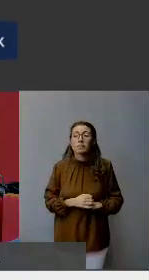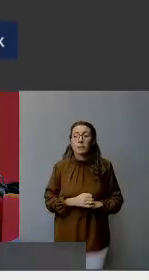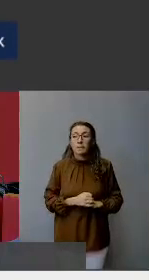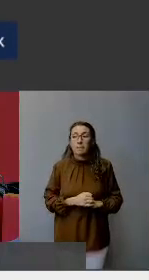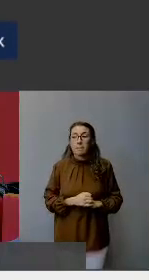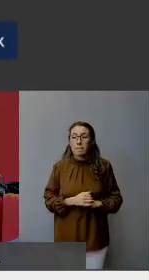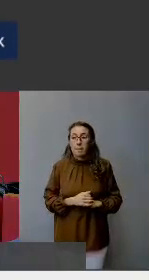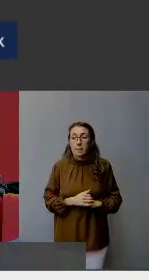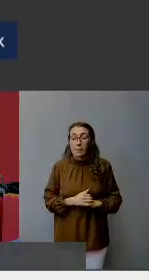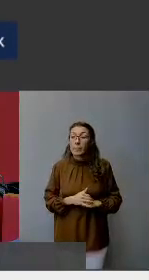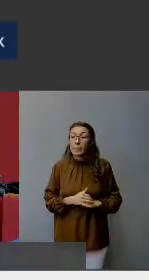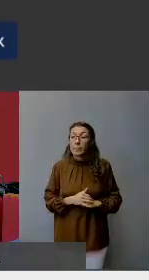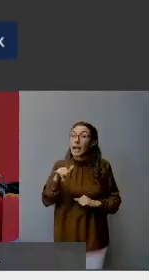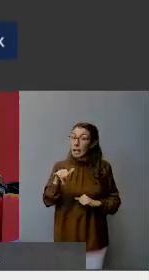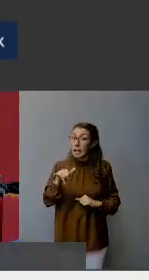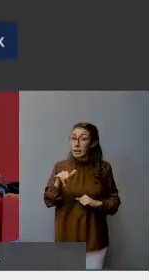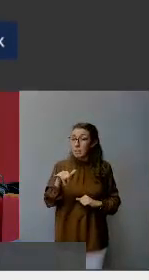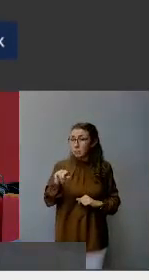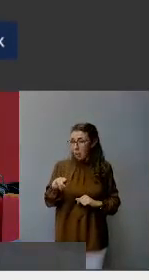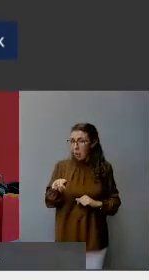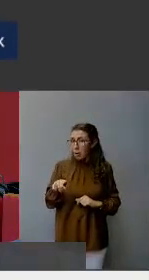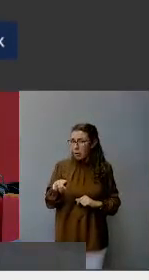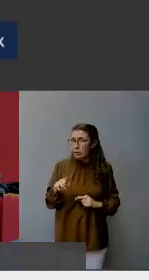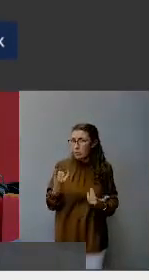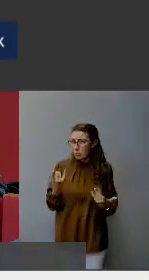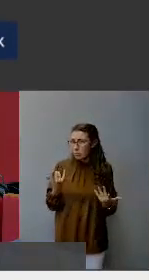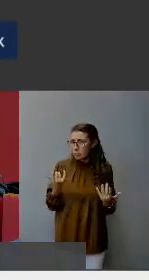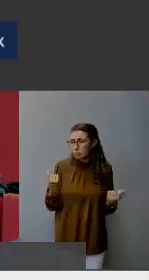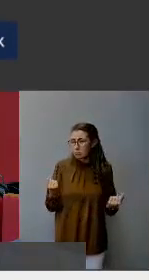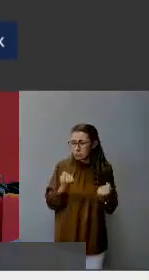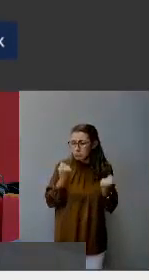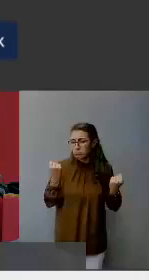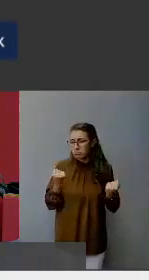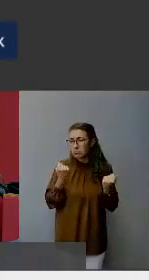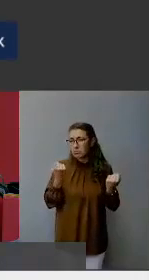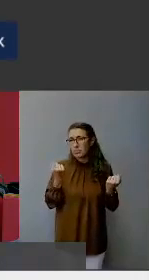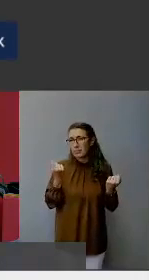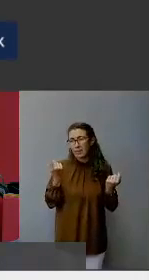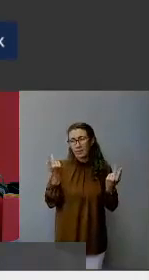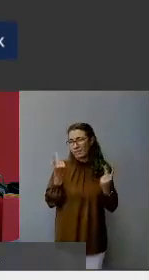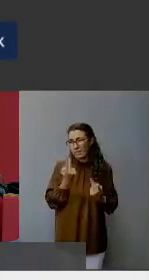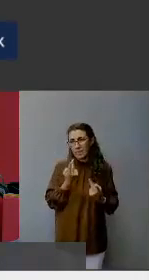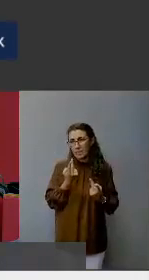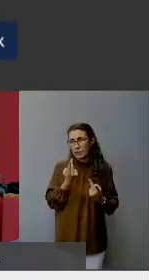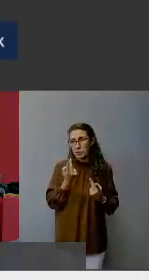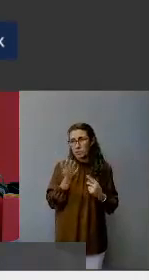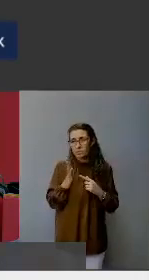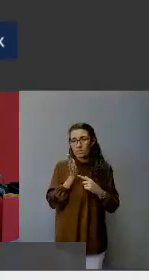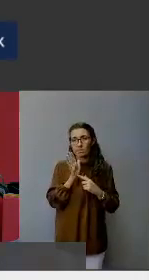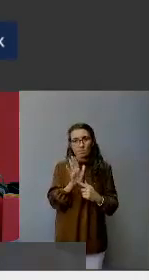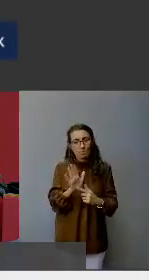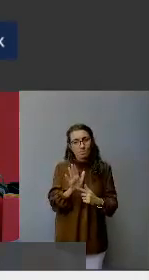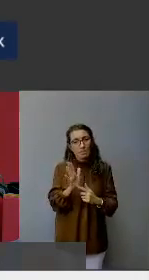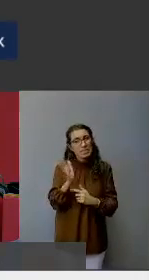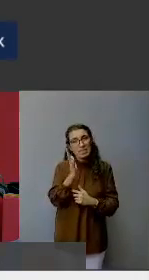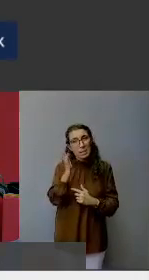mette in campo ma secondo me manifestano comunque un timore